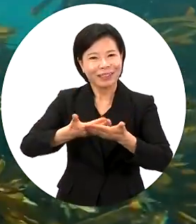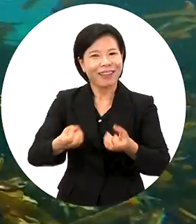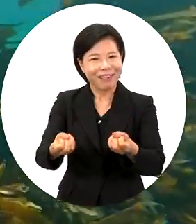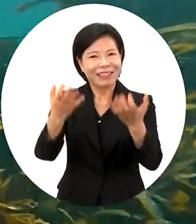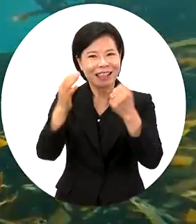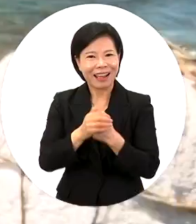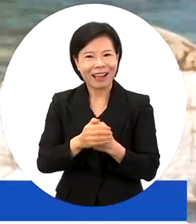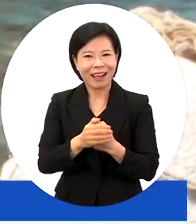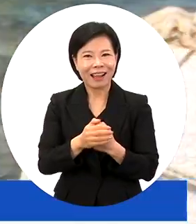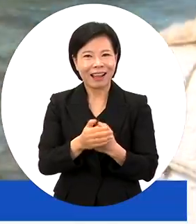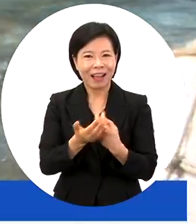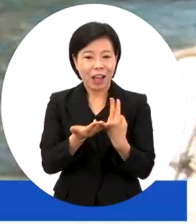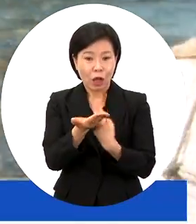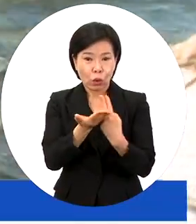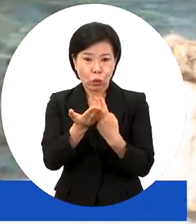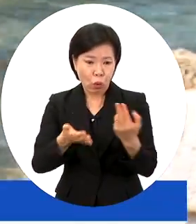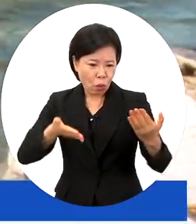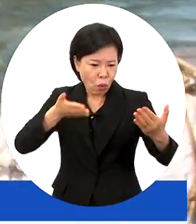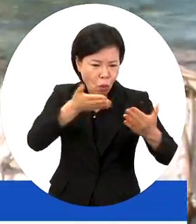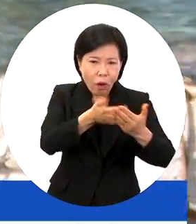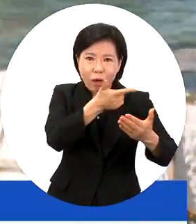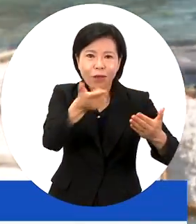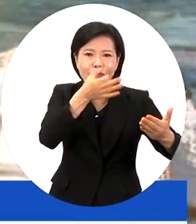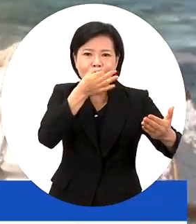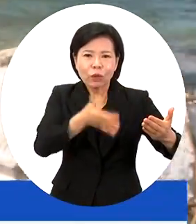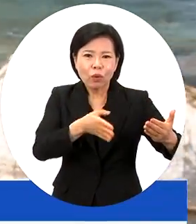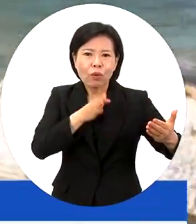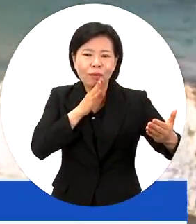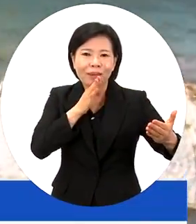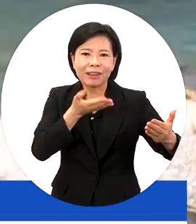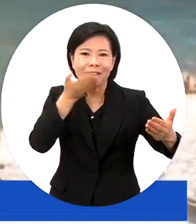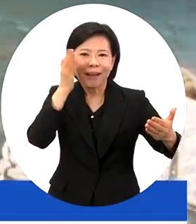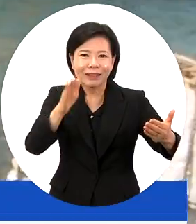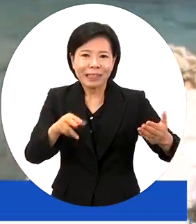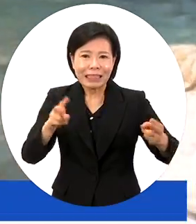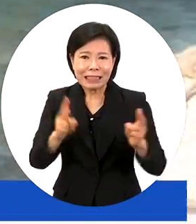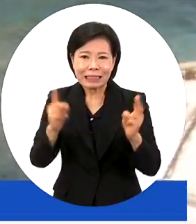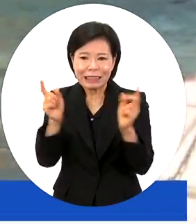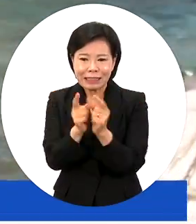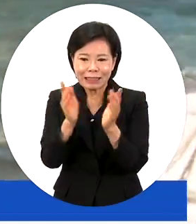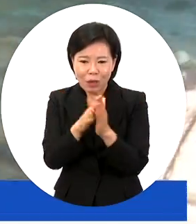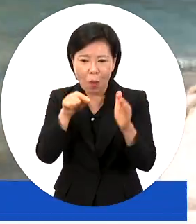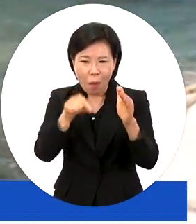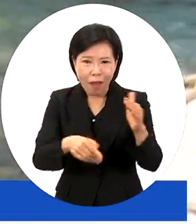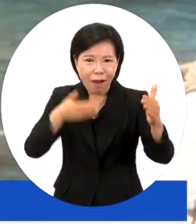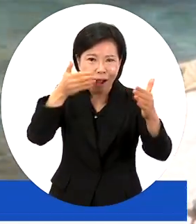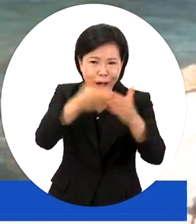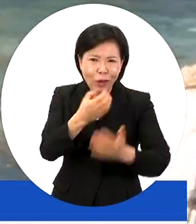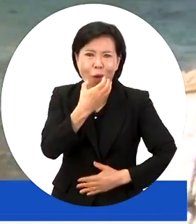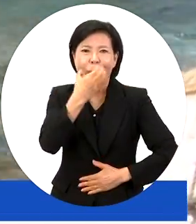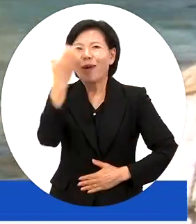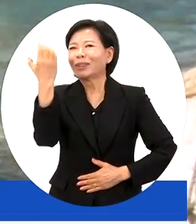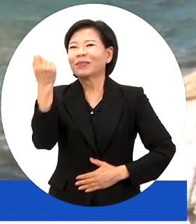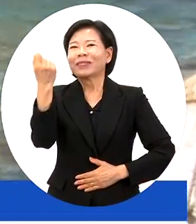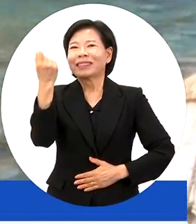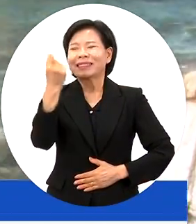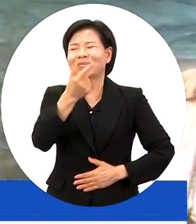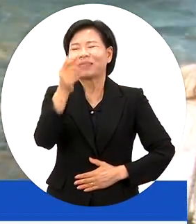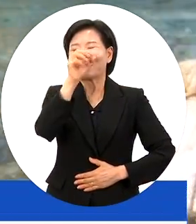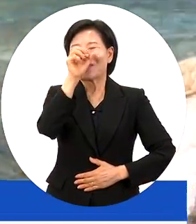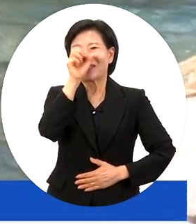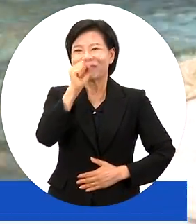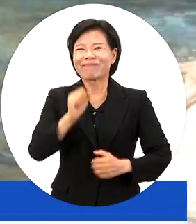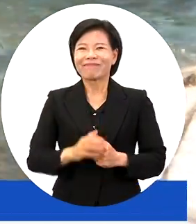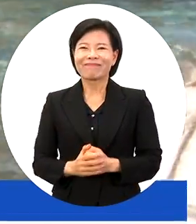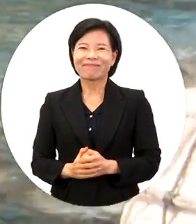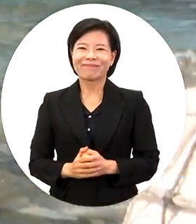가졌습니다. 독도에 한번 들어오기도 힘든데 독도에 와서 물질 시연을 한다는 거는 진짜 꿈만 같은 일이에요.